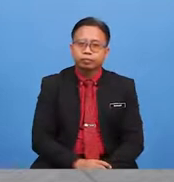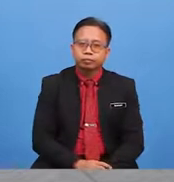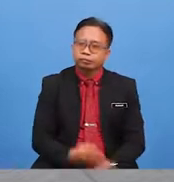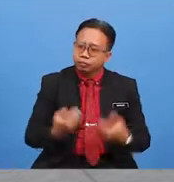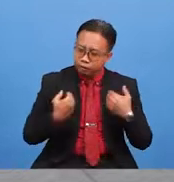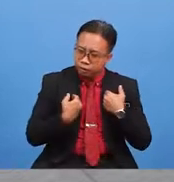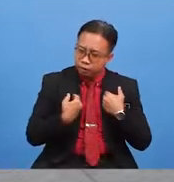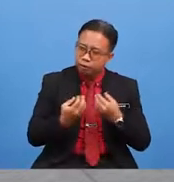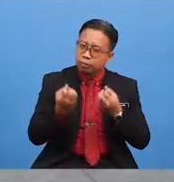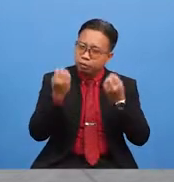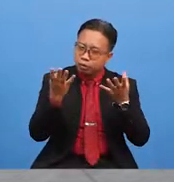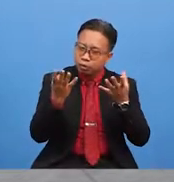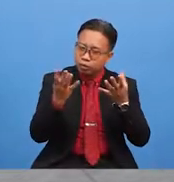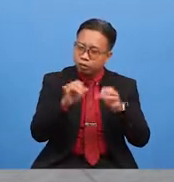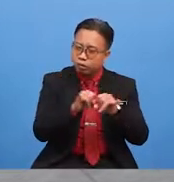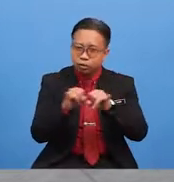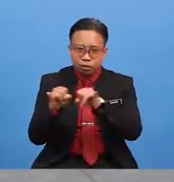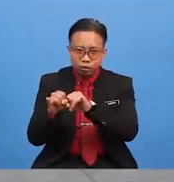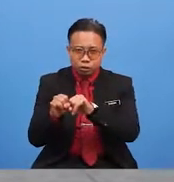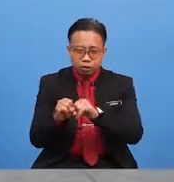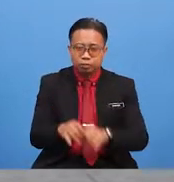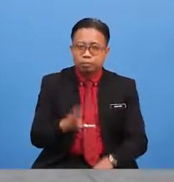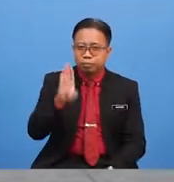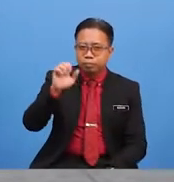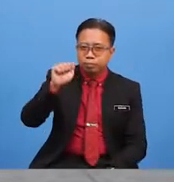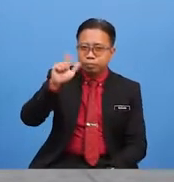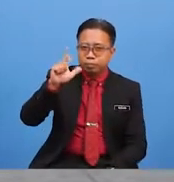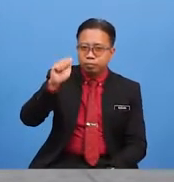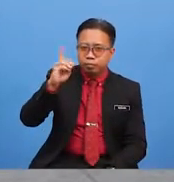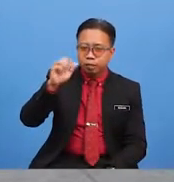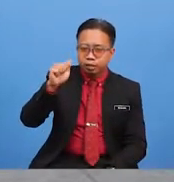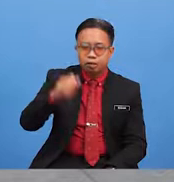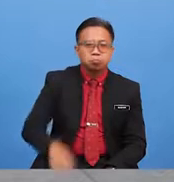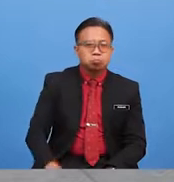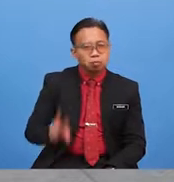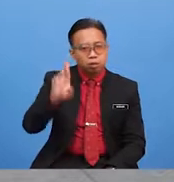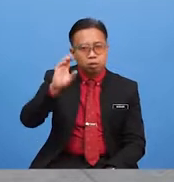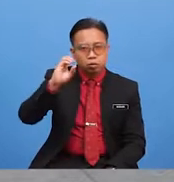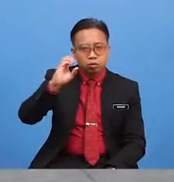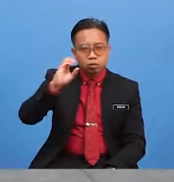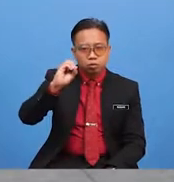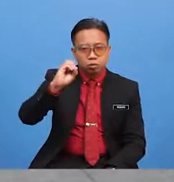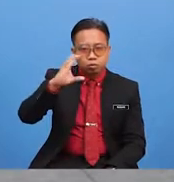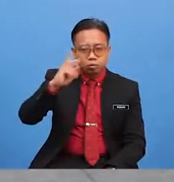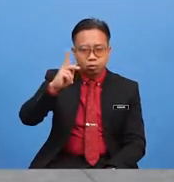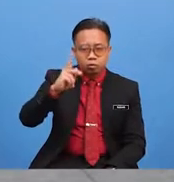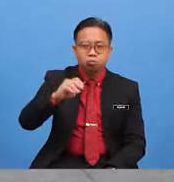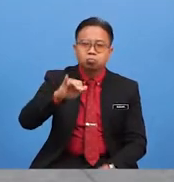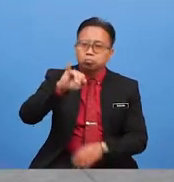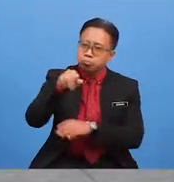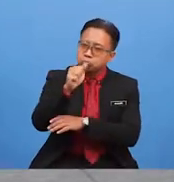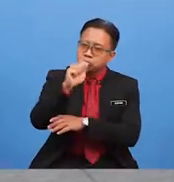Terdapat berbagai-bagai genre seperti balada, rock, jazz dan banyak lagi.